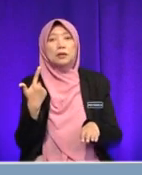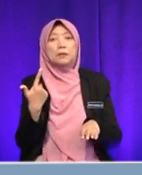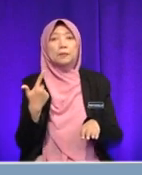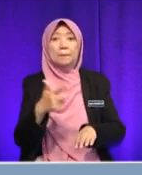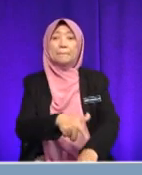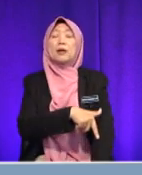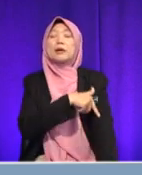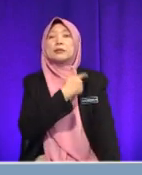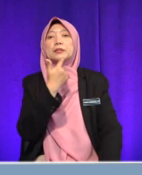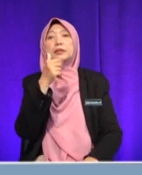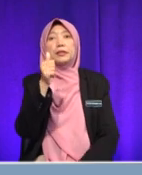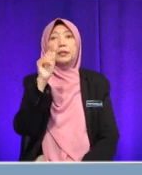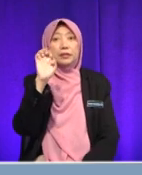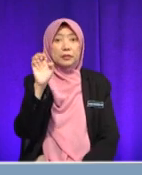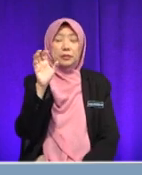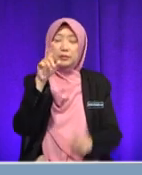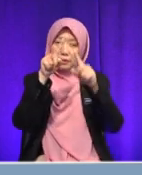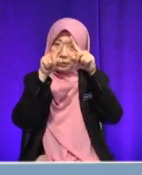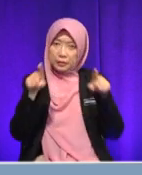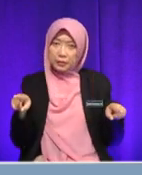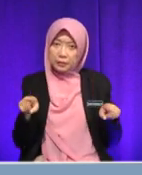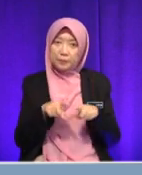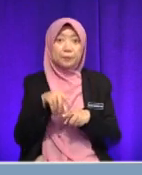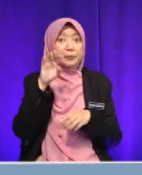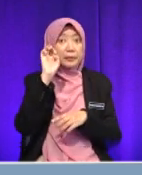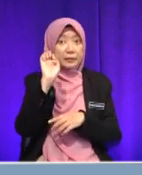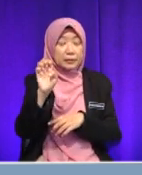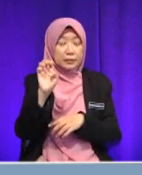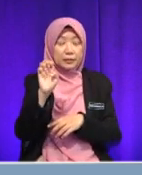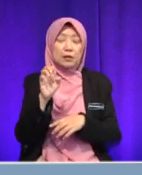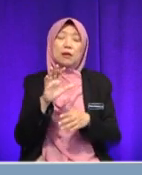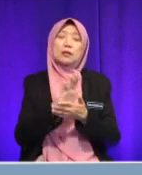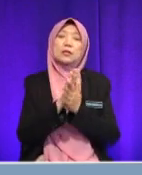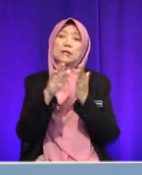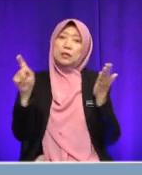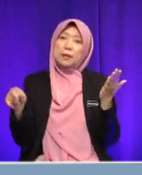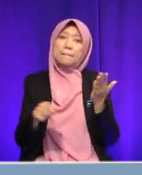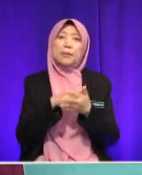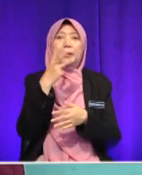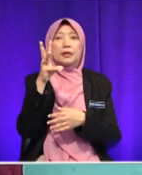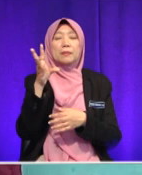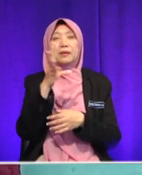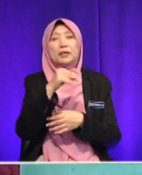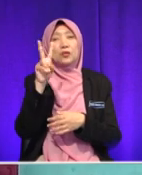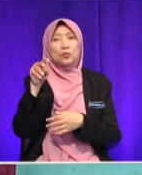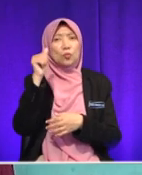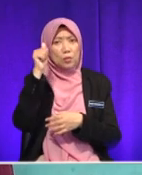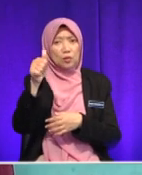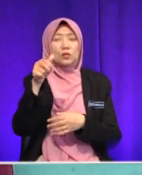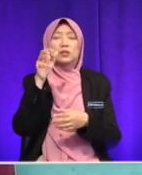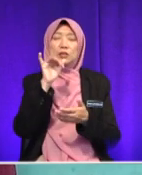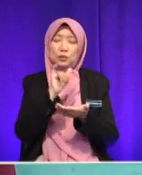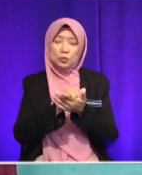mencari panjang AE. A sehingga E. Baik. Jadi, Vinish tambah 16 dengan 20 dan bagus. Memang itulah